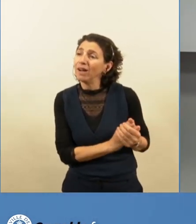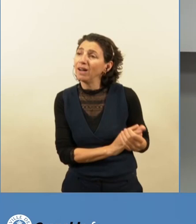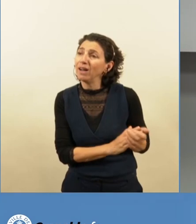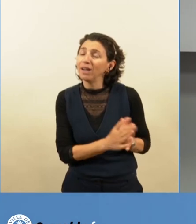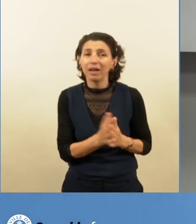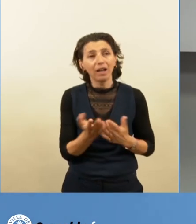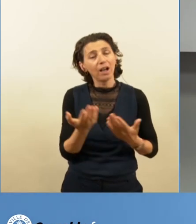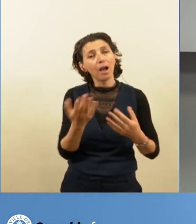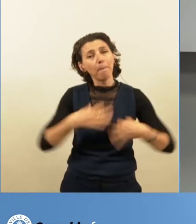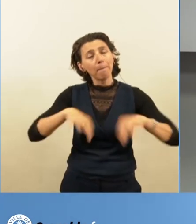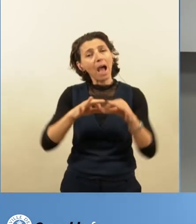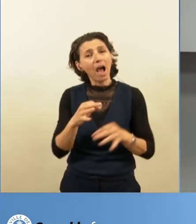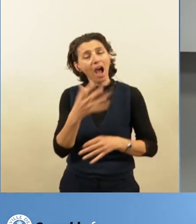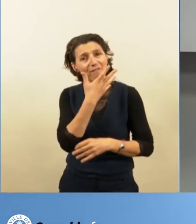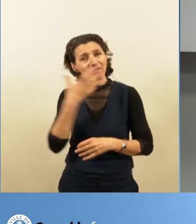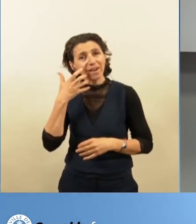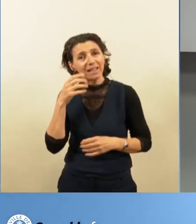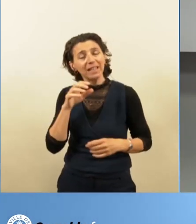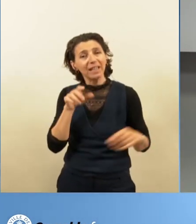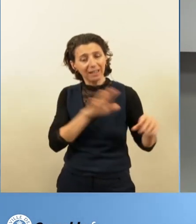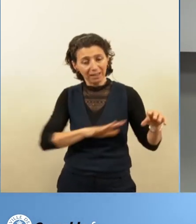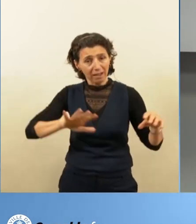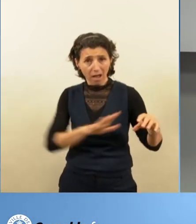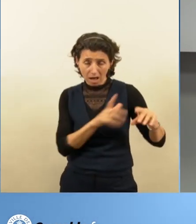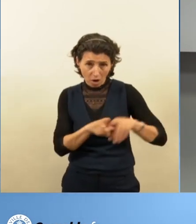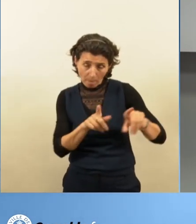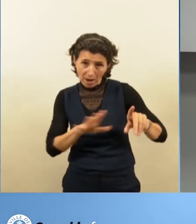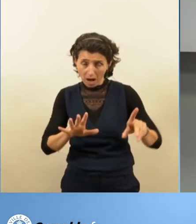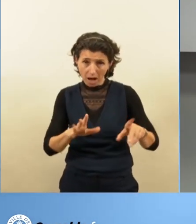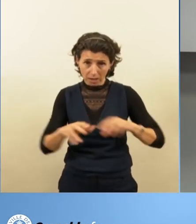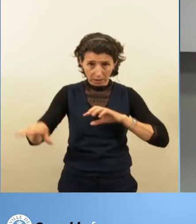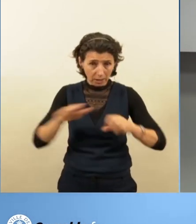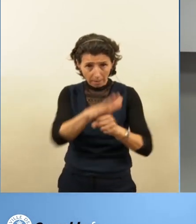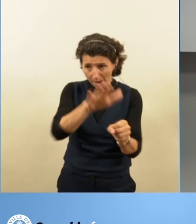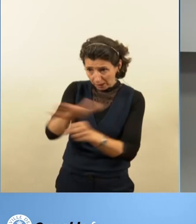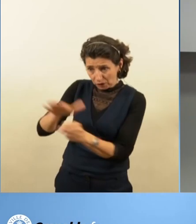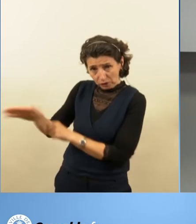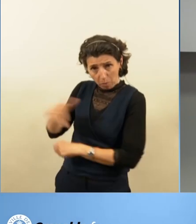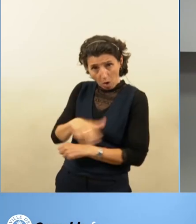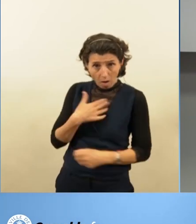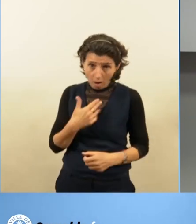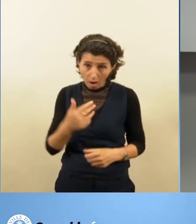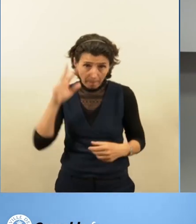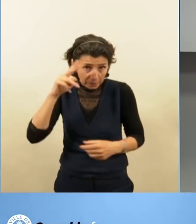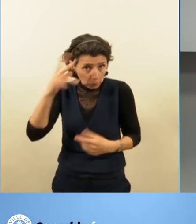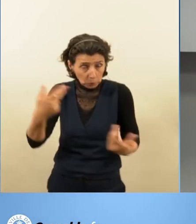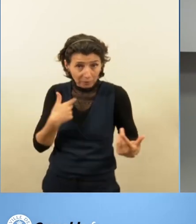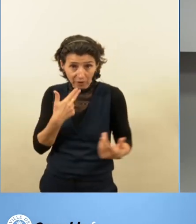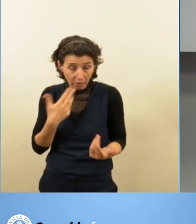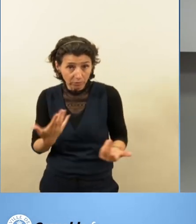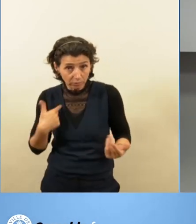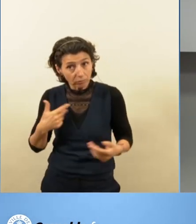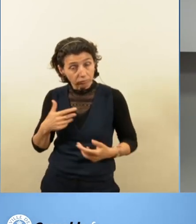pays africains qui sont habitués à ce mode de déplacement qui est très efficace c'était encore d'ailleurs mon mode de déplacement